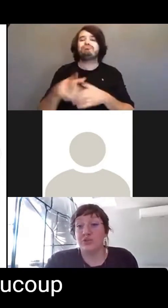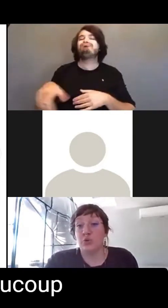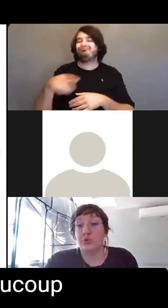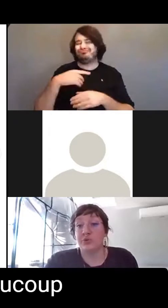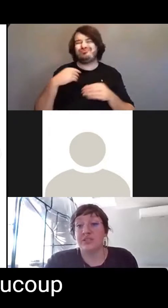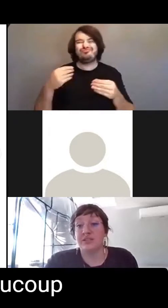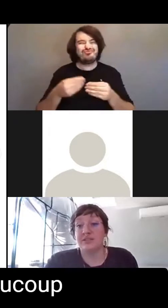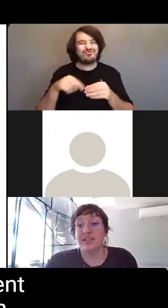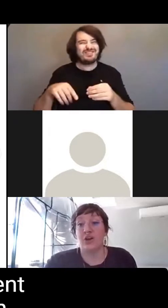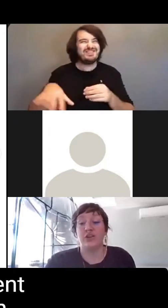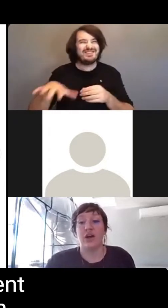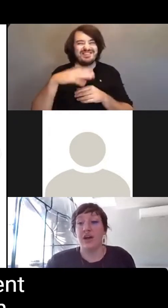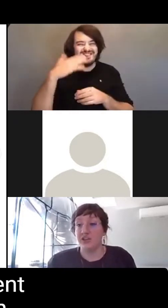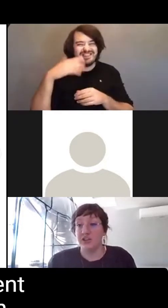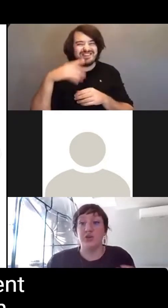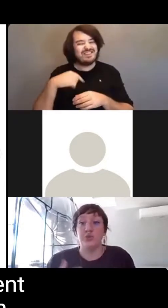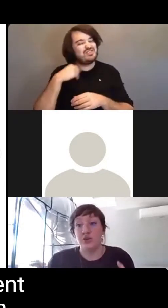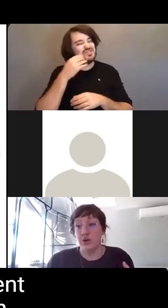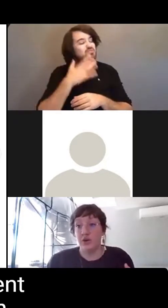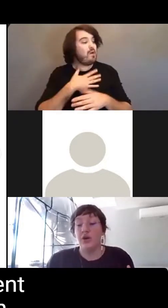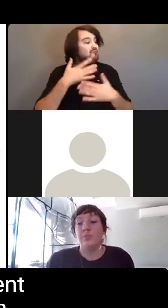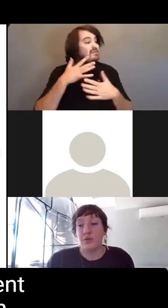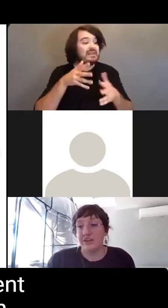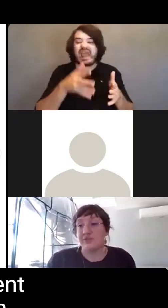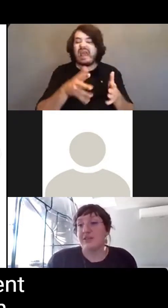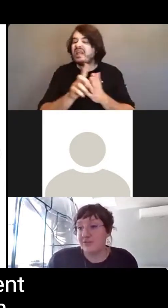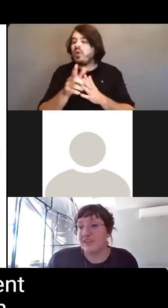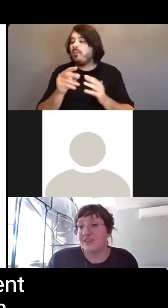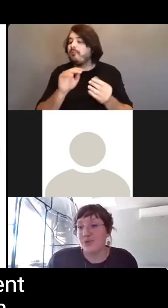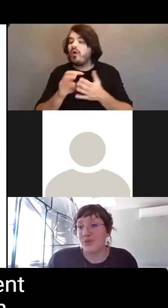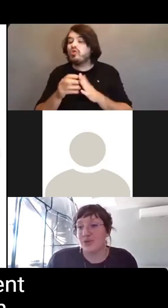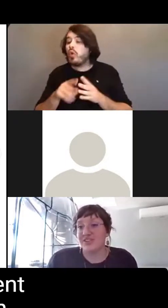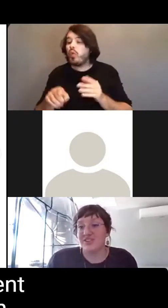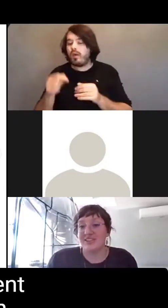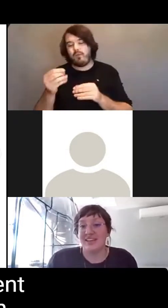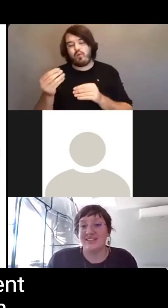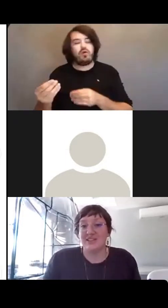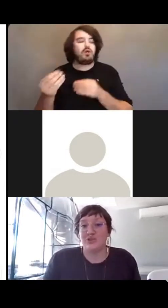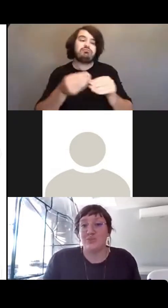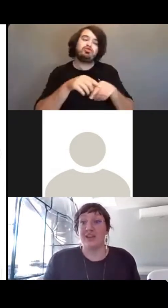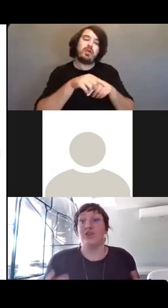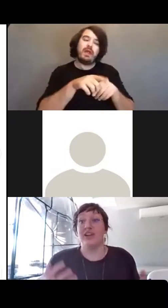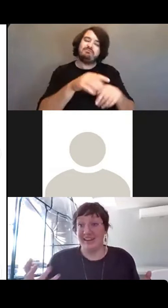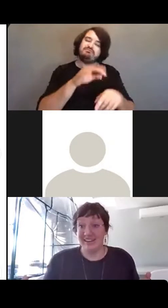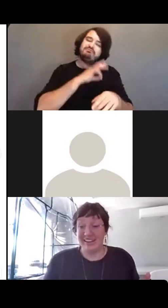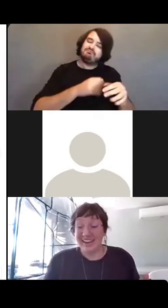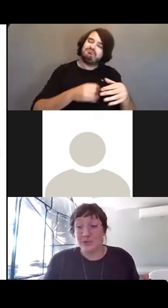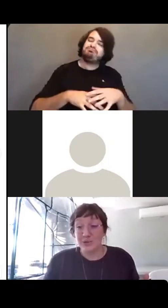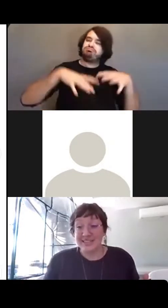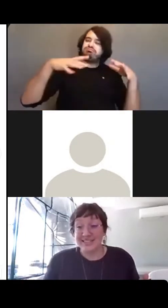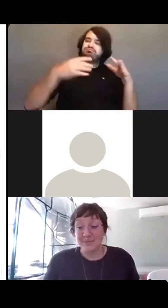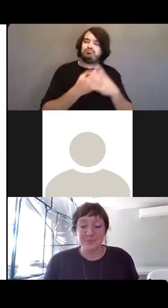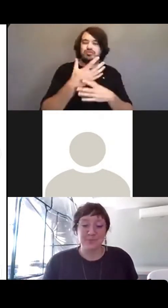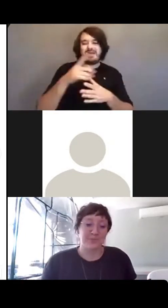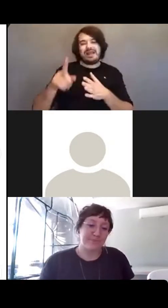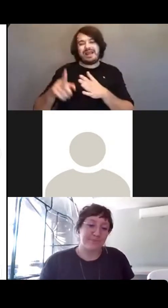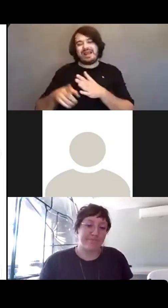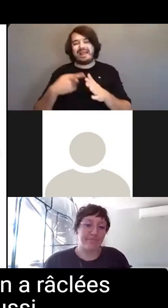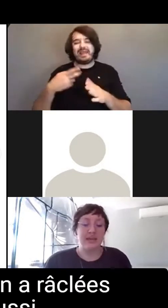Hein, lorsqu'on cuisine, ces retailles de légumes-là peuvent être bénéfiques pour notre jardin. C'est super de le